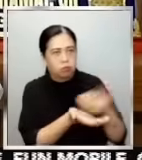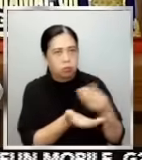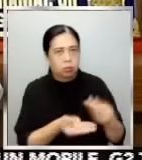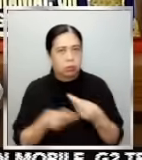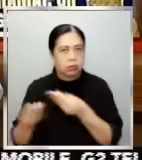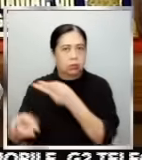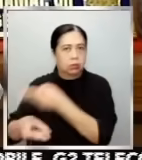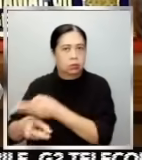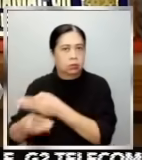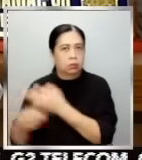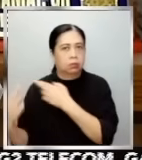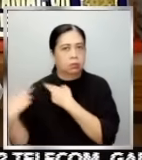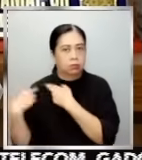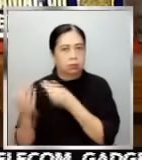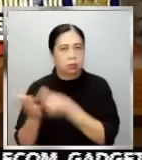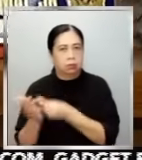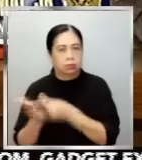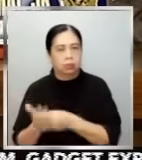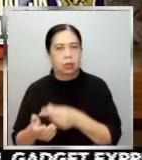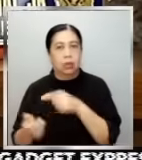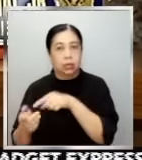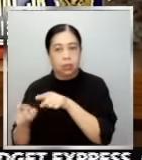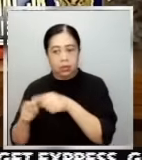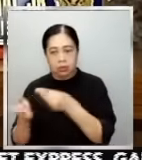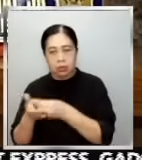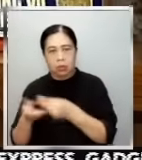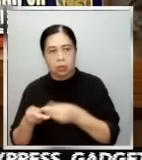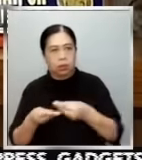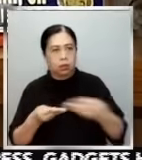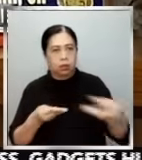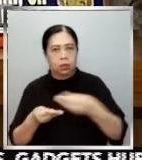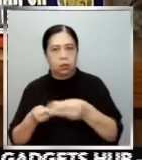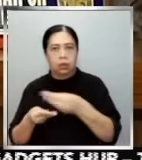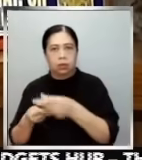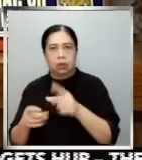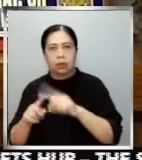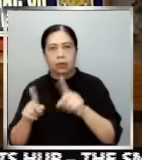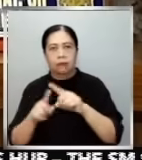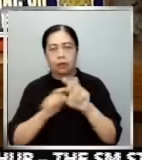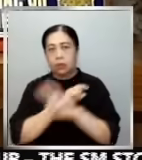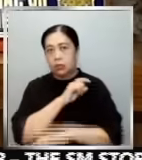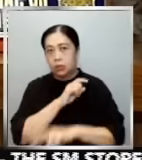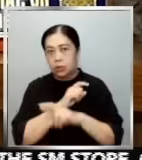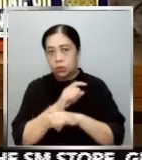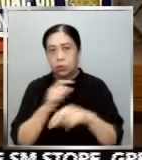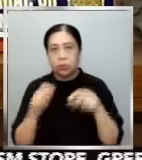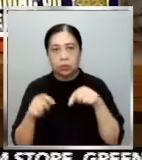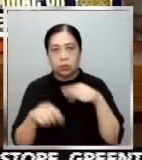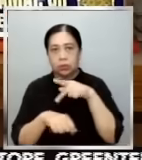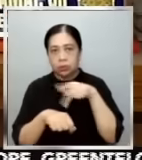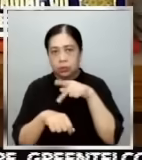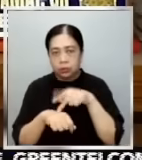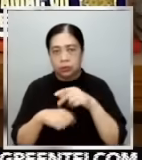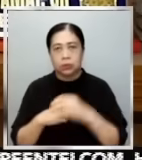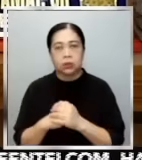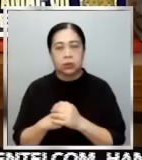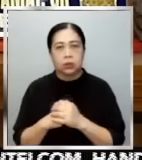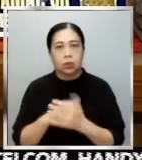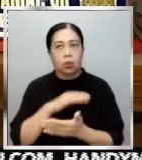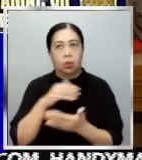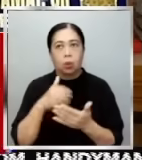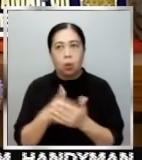one also dising this to the different regions the country ah lahat ng mga